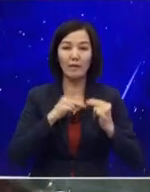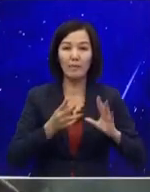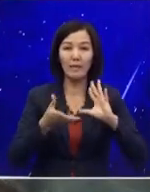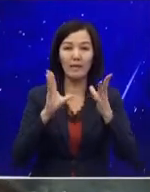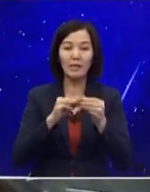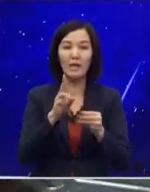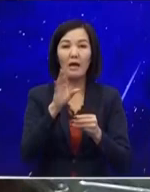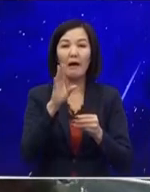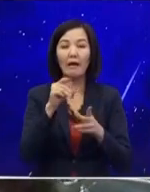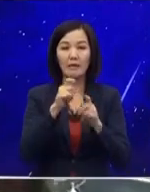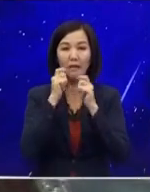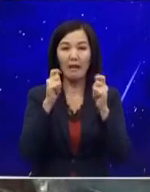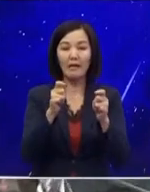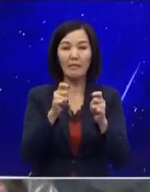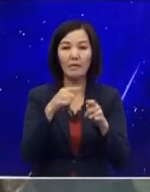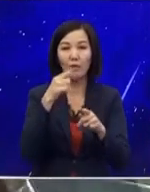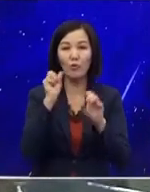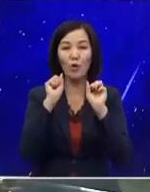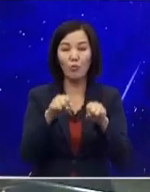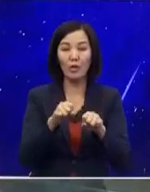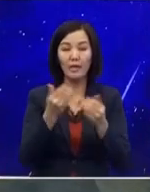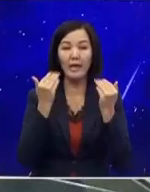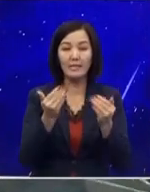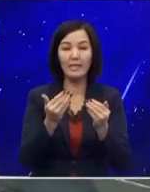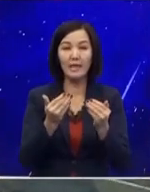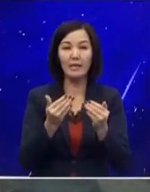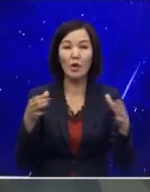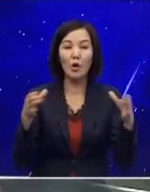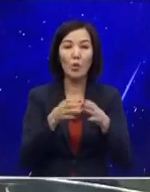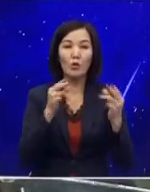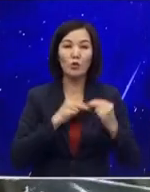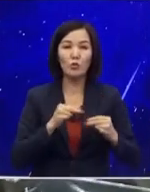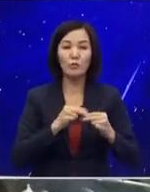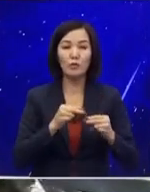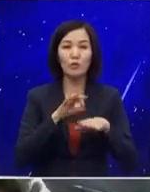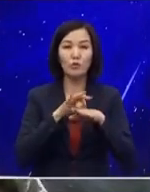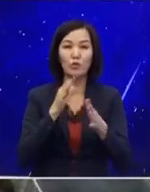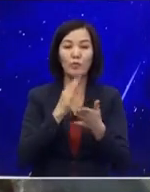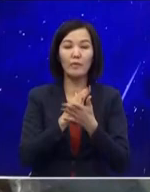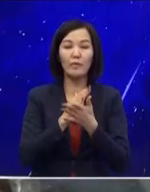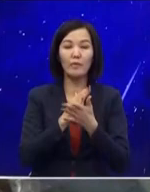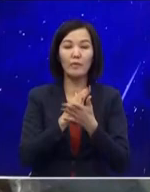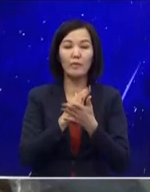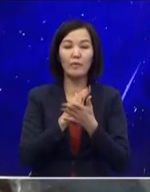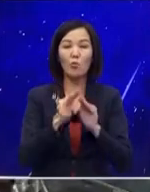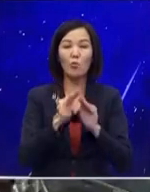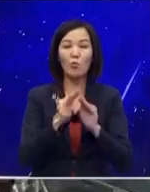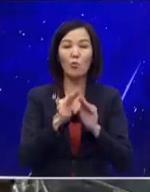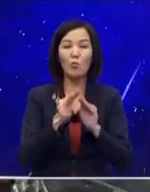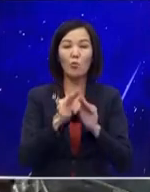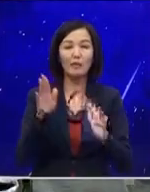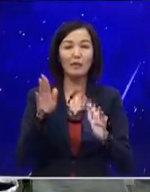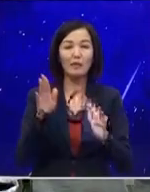Қаратал ауданының марапаты десем де болады. Дәл қазіргі уақытта қордың жұмысы қарқынды жүріп жатыр. Онда 50-ден аса бала арнайы